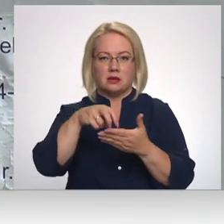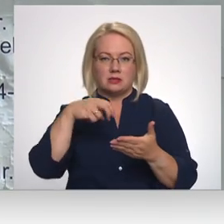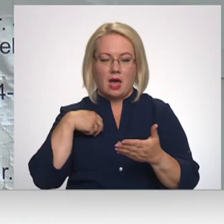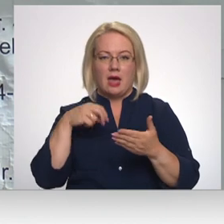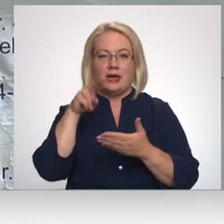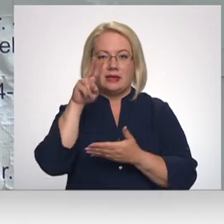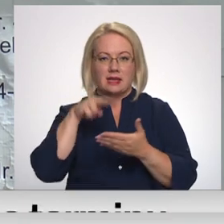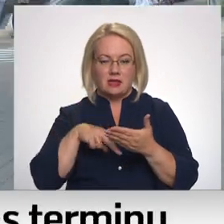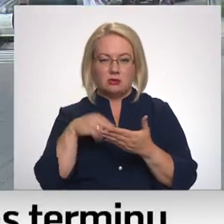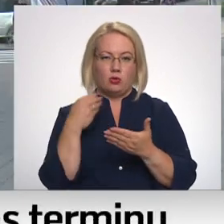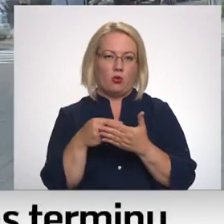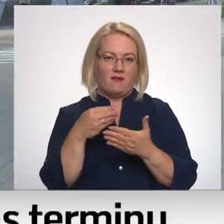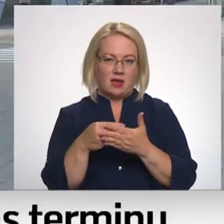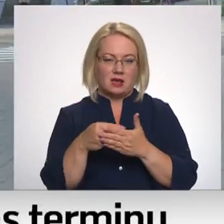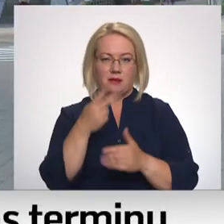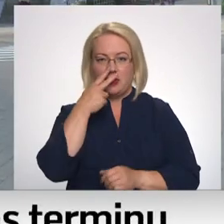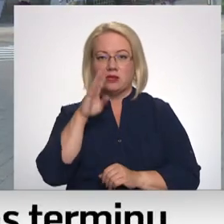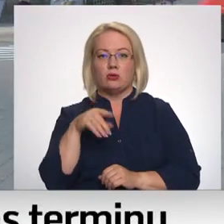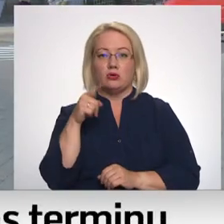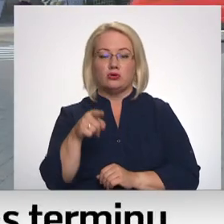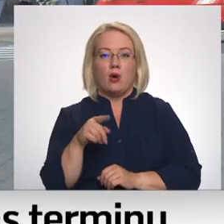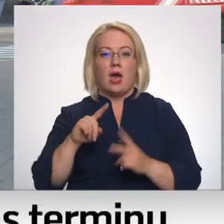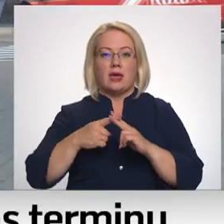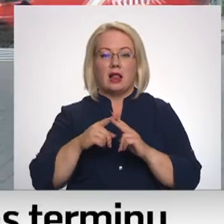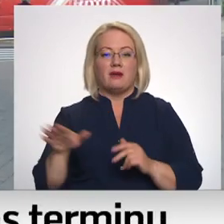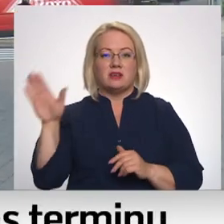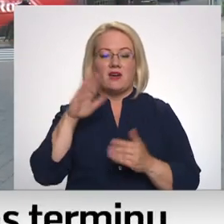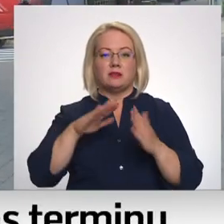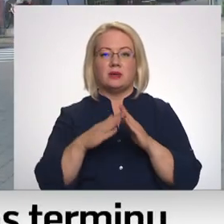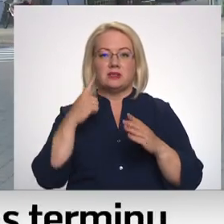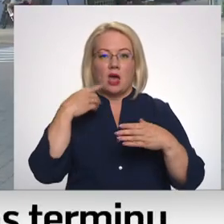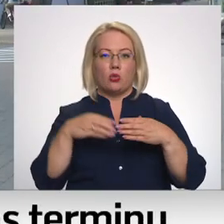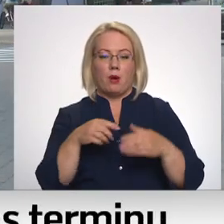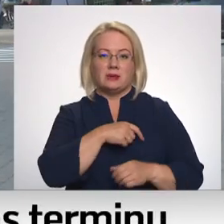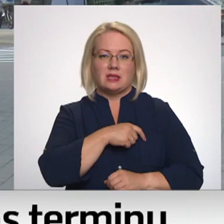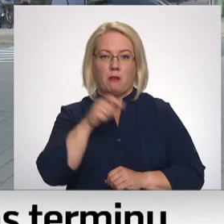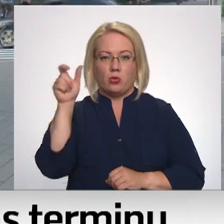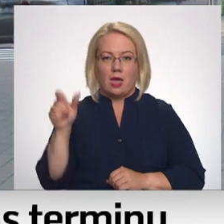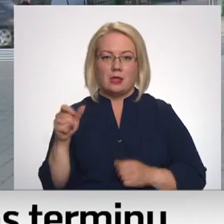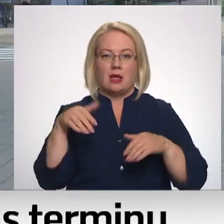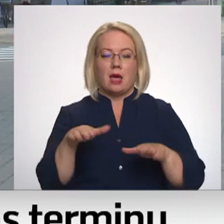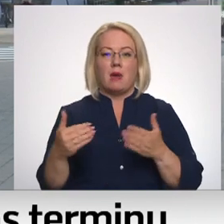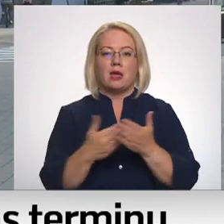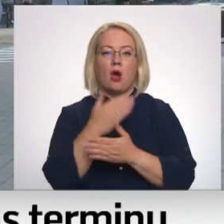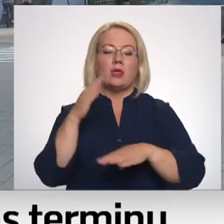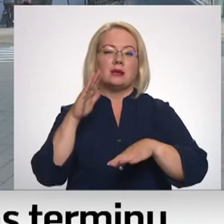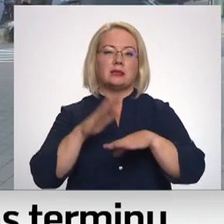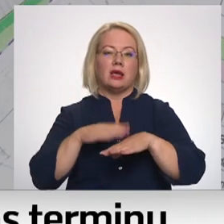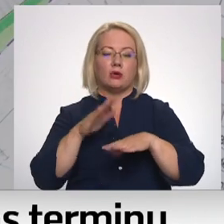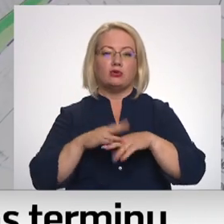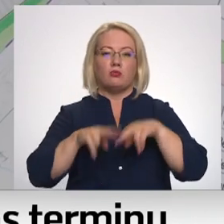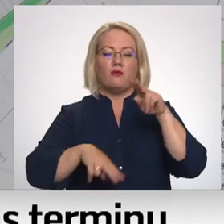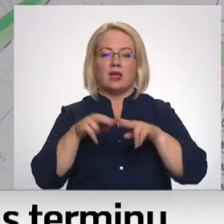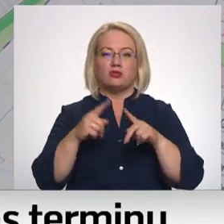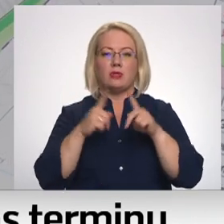Paldies, visu labu! Neraugoties uz to, Jelgavas valsts pilsētas domas deputāti šodien lēma par jaunā tirgus būvniecības termiņu pagarināšanu